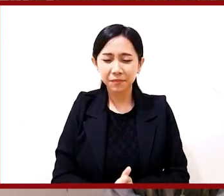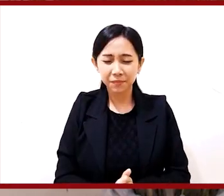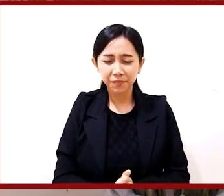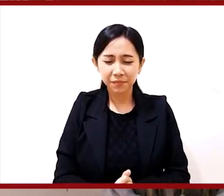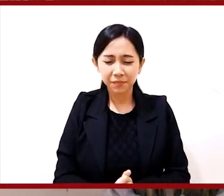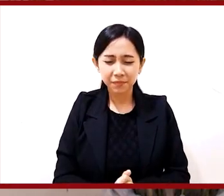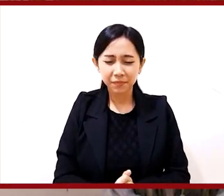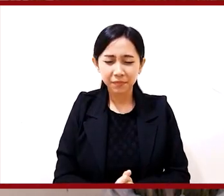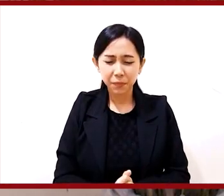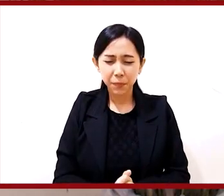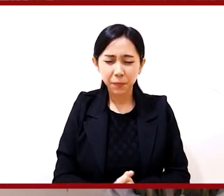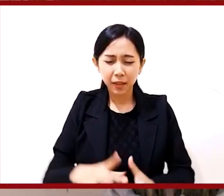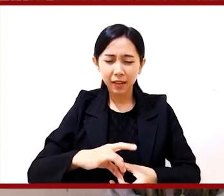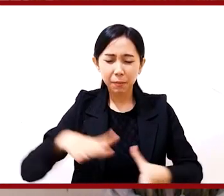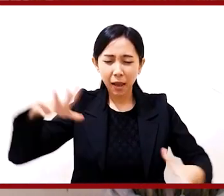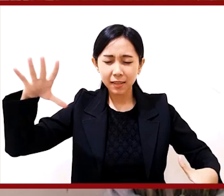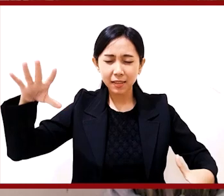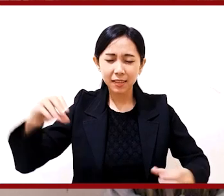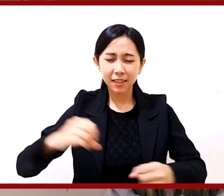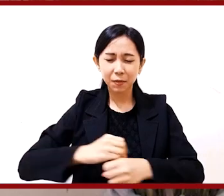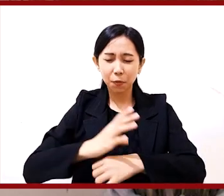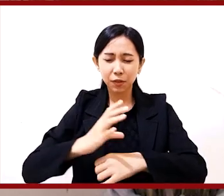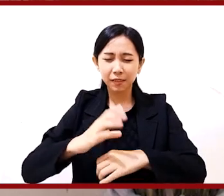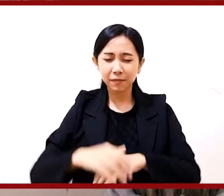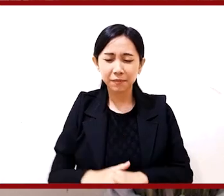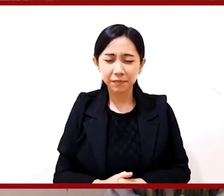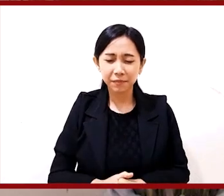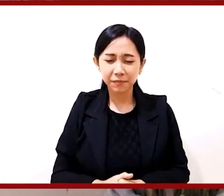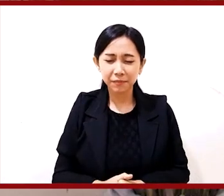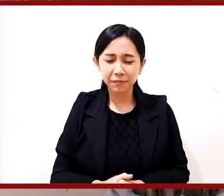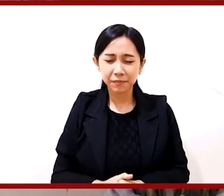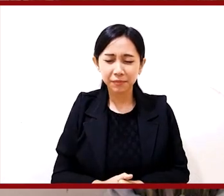penyakit, khususnya dilepaskan dari virus COVID-19 ini.